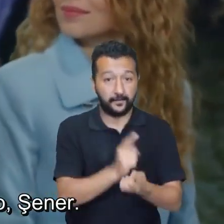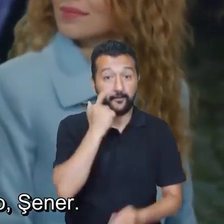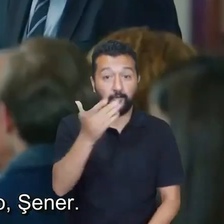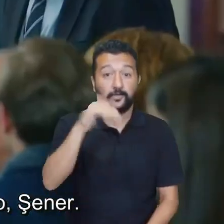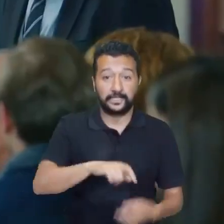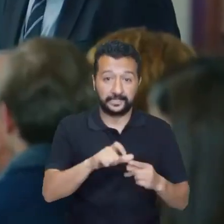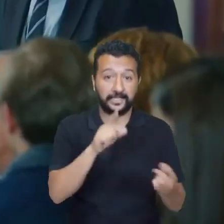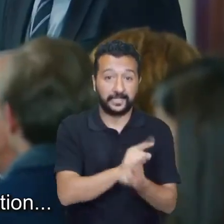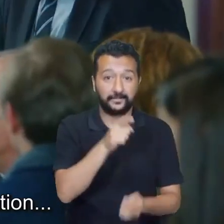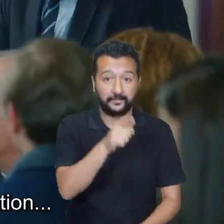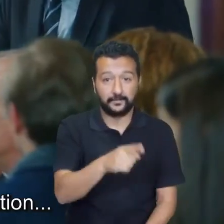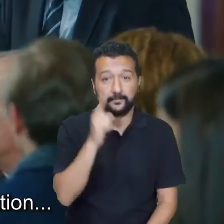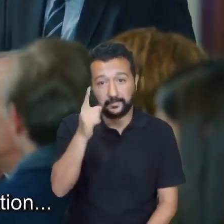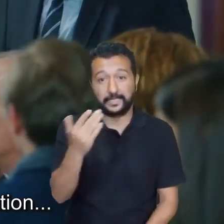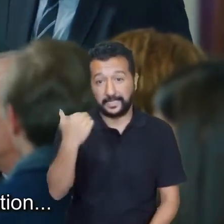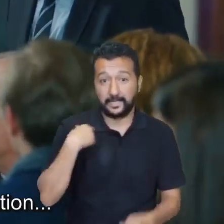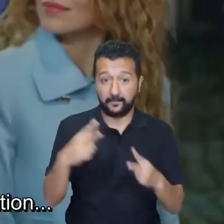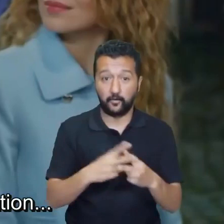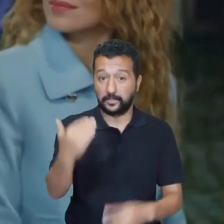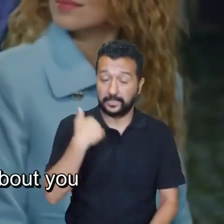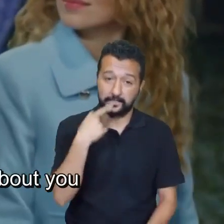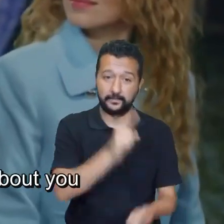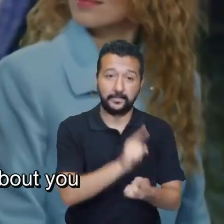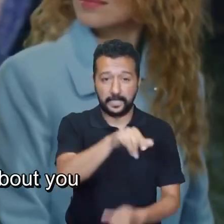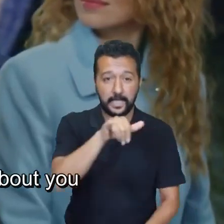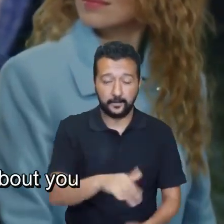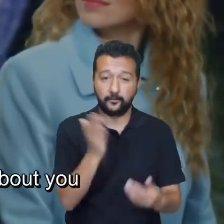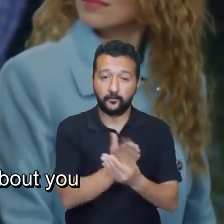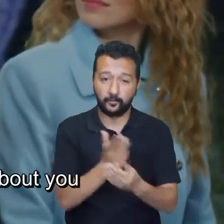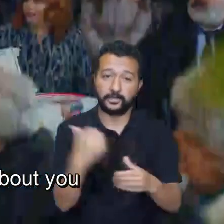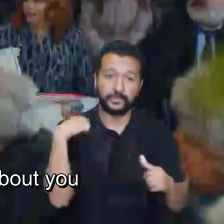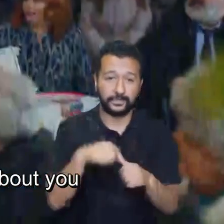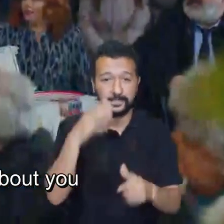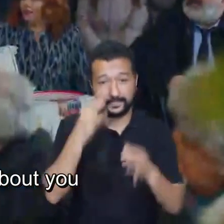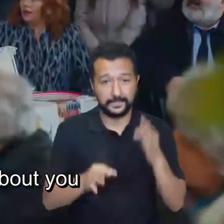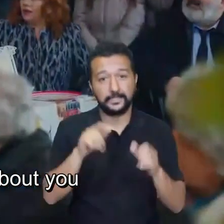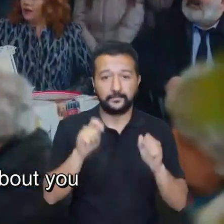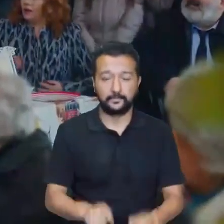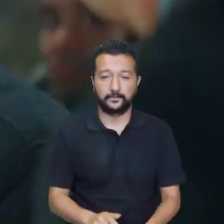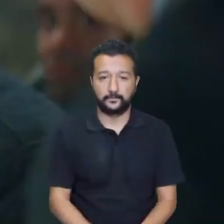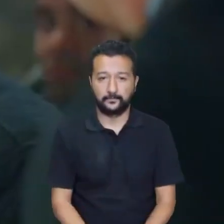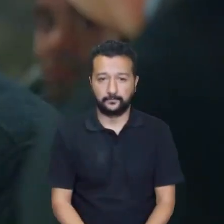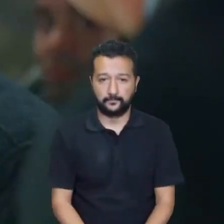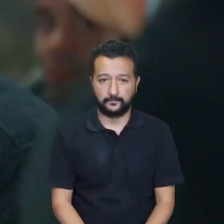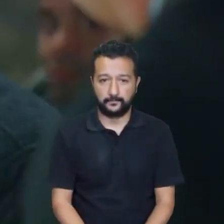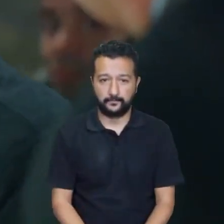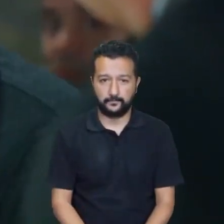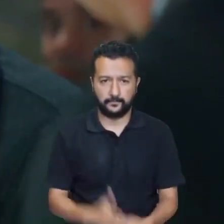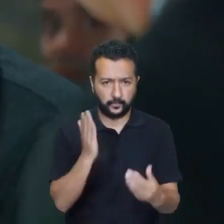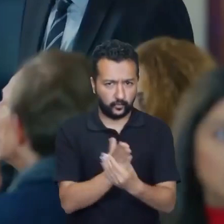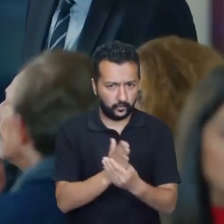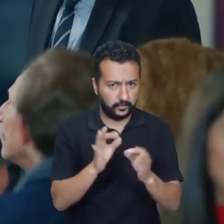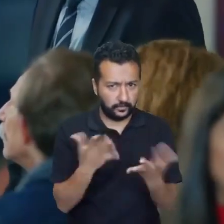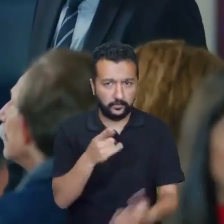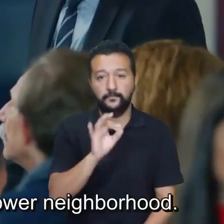geldin Şener. Yalnız bir ara karakola uğra da senin hakkındaki dosyaları tekrar bir gözden geçirelim.